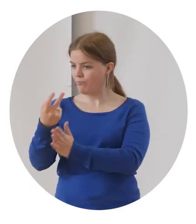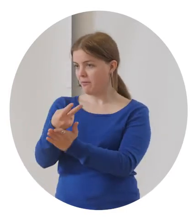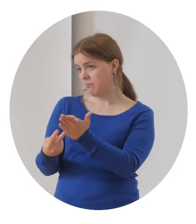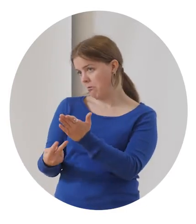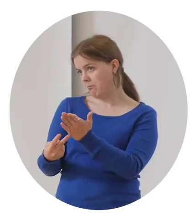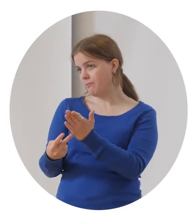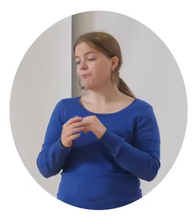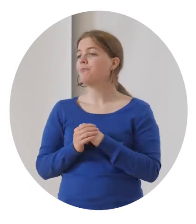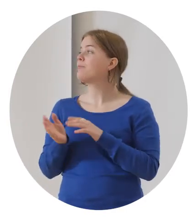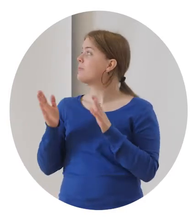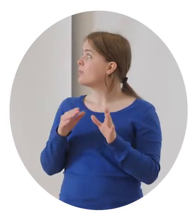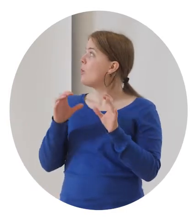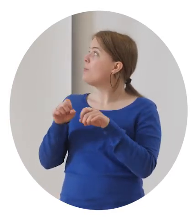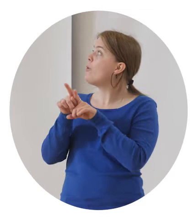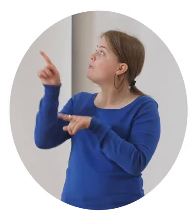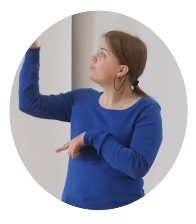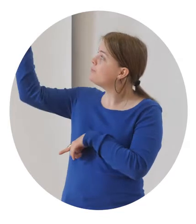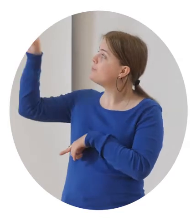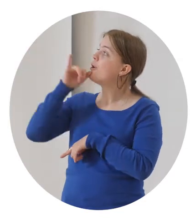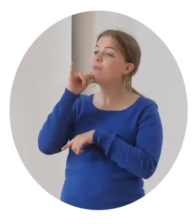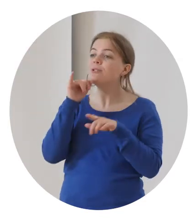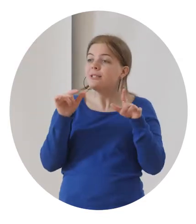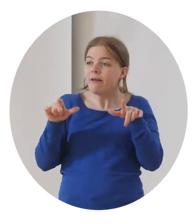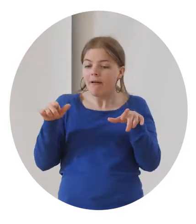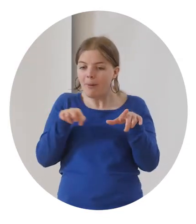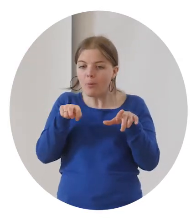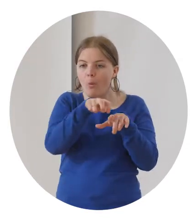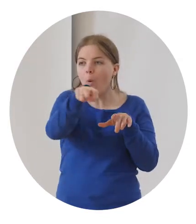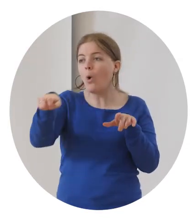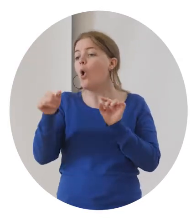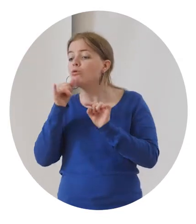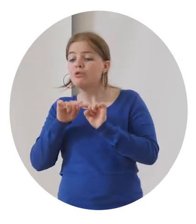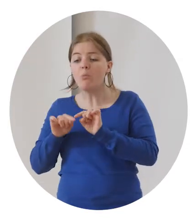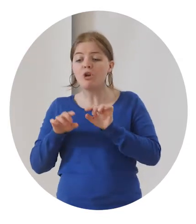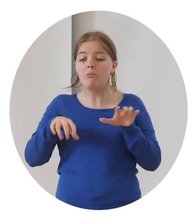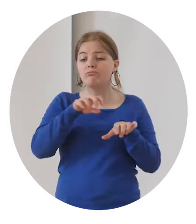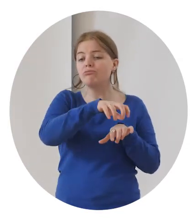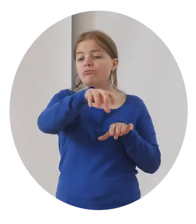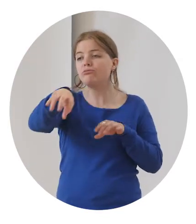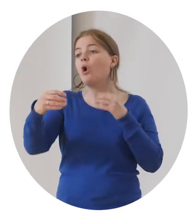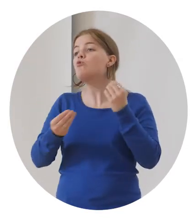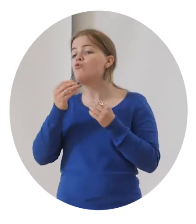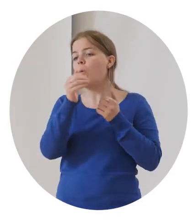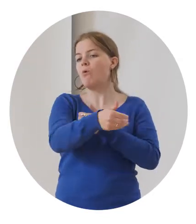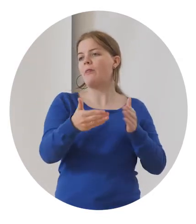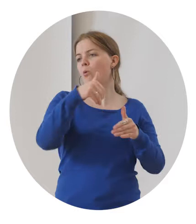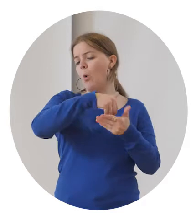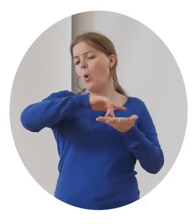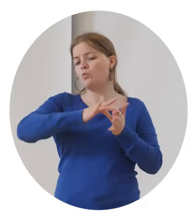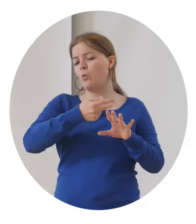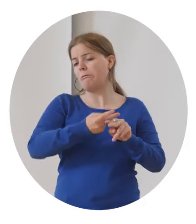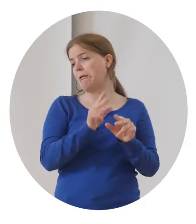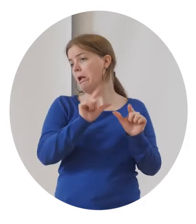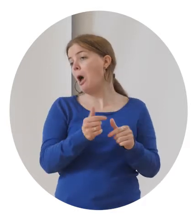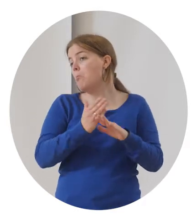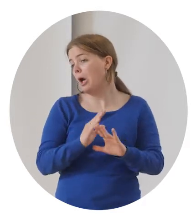auparavant. On peut être aussi dans mettre en place un mini-parcours en créant des mini-objets ou en achetant des boîtes